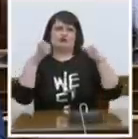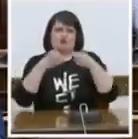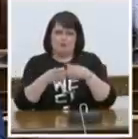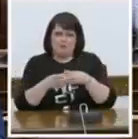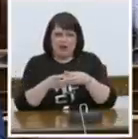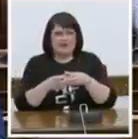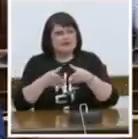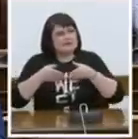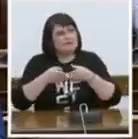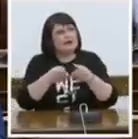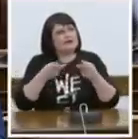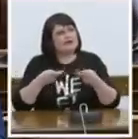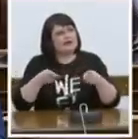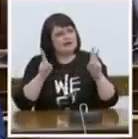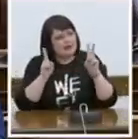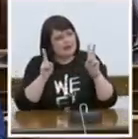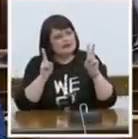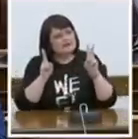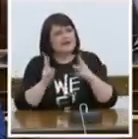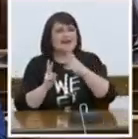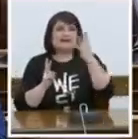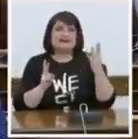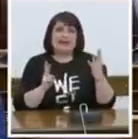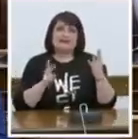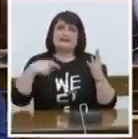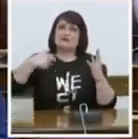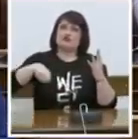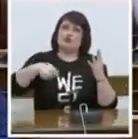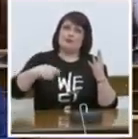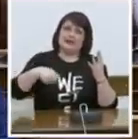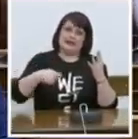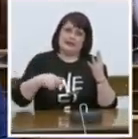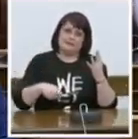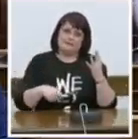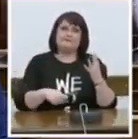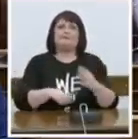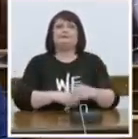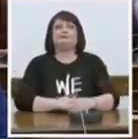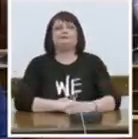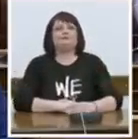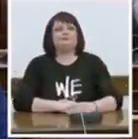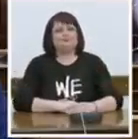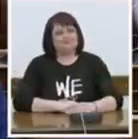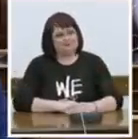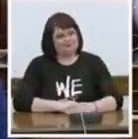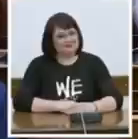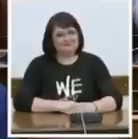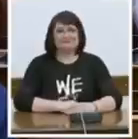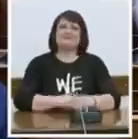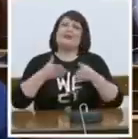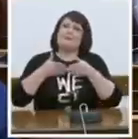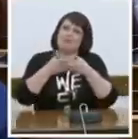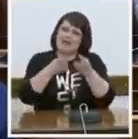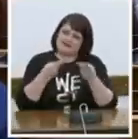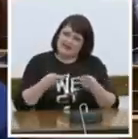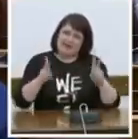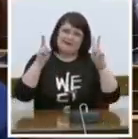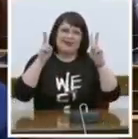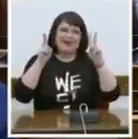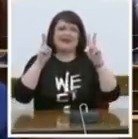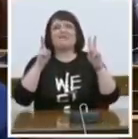Πλεύσης Ελευθερίας. 4 νομικοί είναι μέλη της κοινοβουλευτικής ομάδας της Πλεύσης